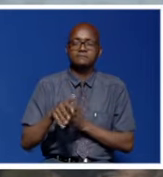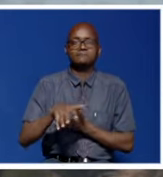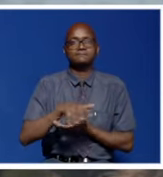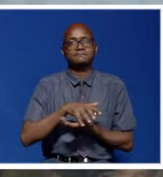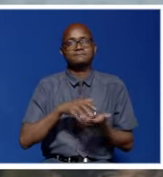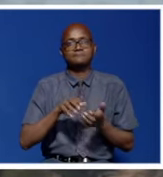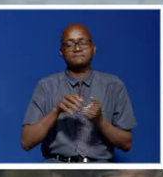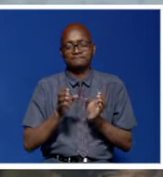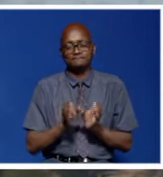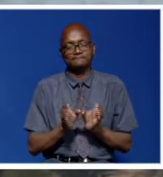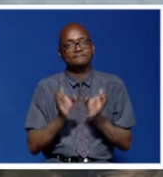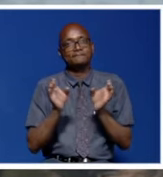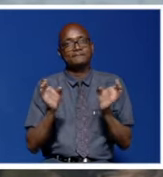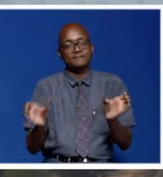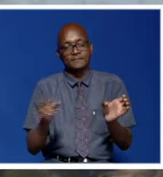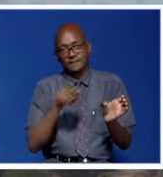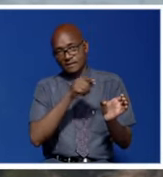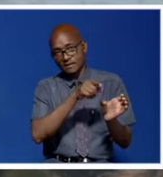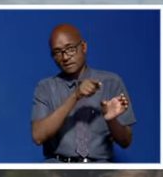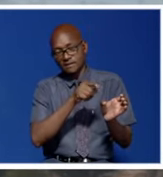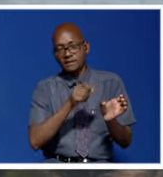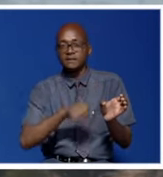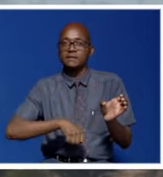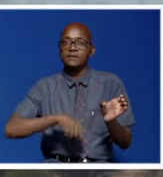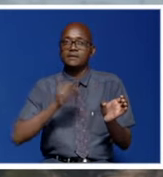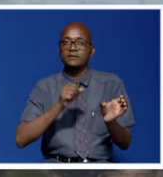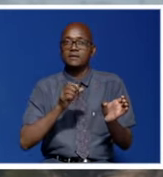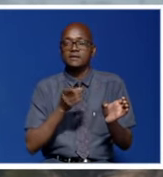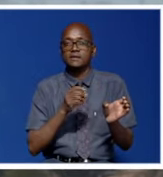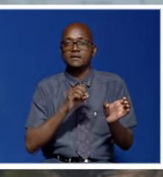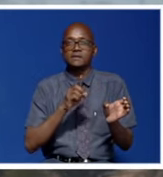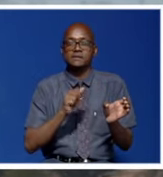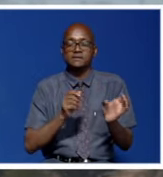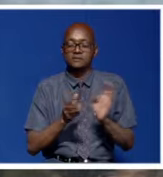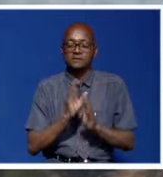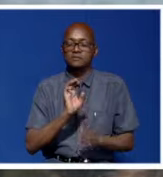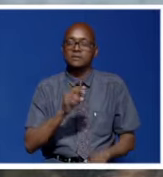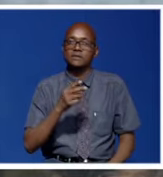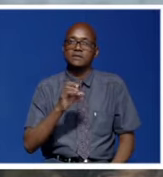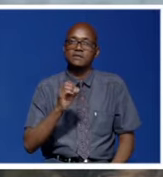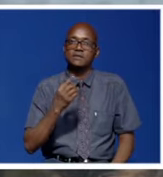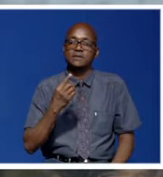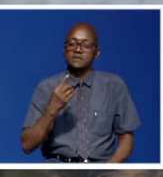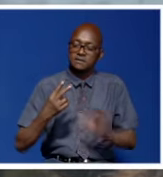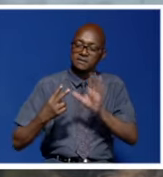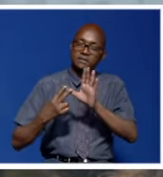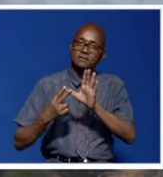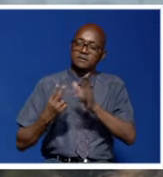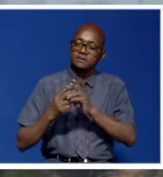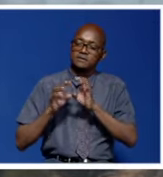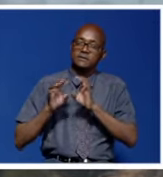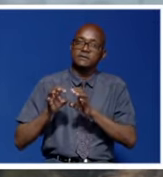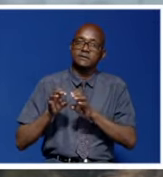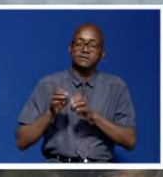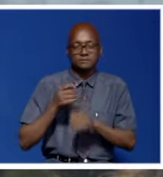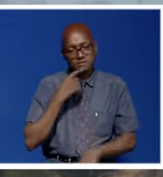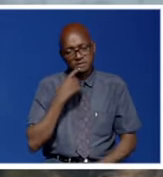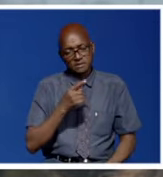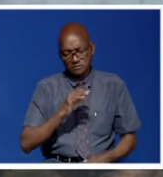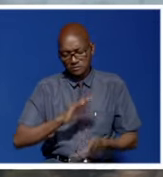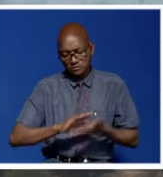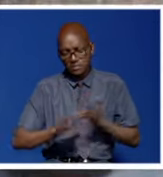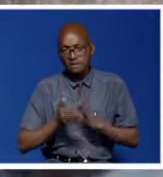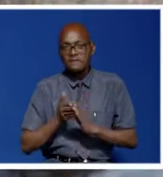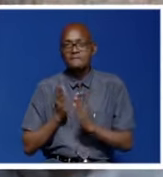na kuwatenganisha Hamas ambayo imetawala Gaza tangu 2007 kama tishio. Imesema ina nia ya kufikia makubaliano